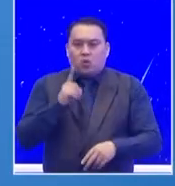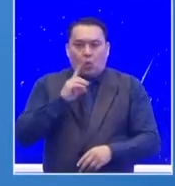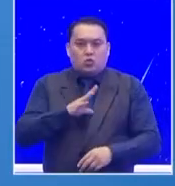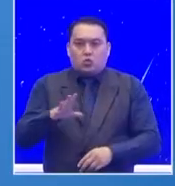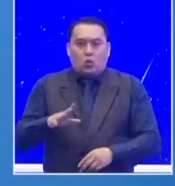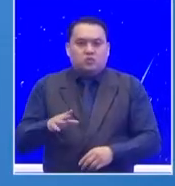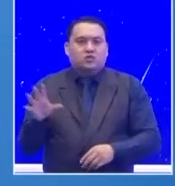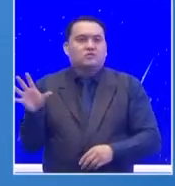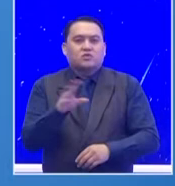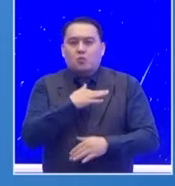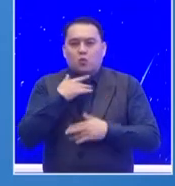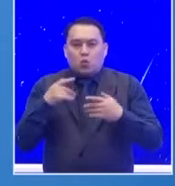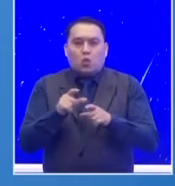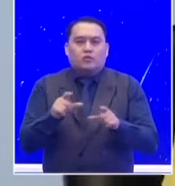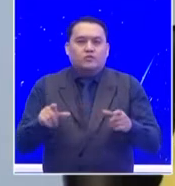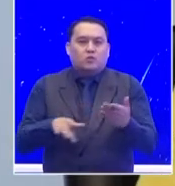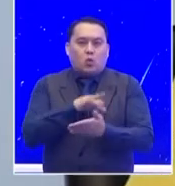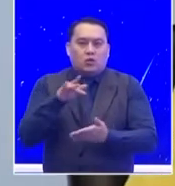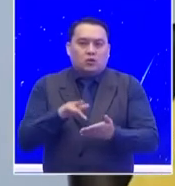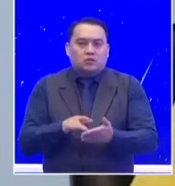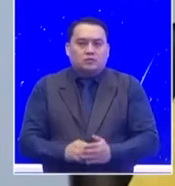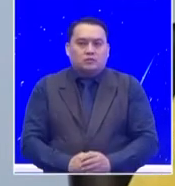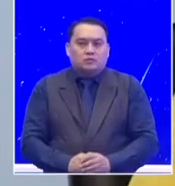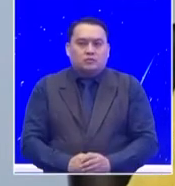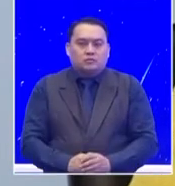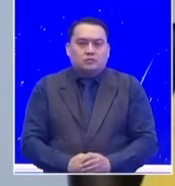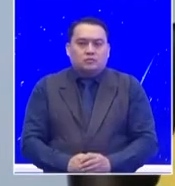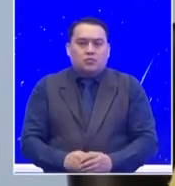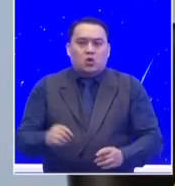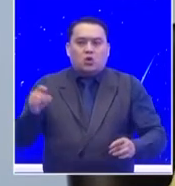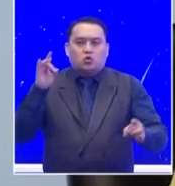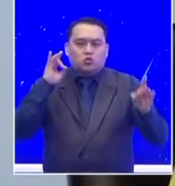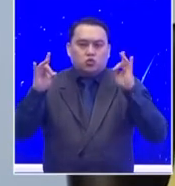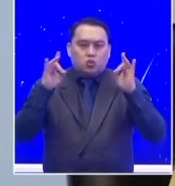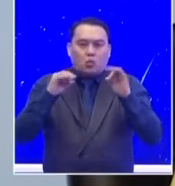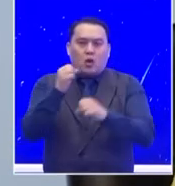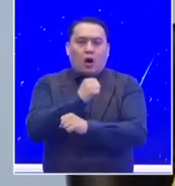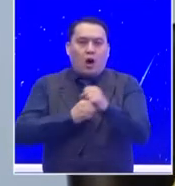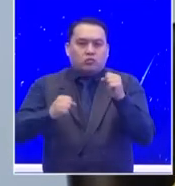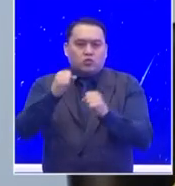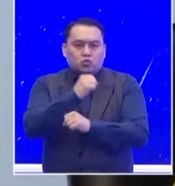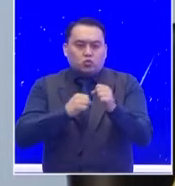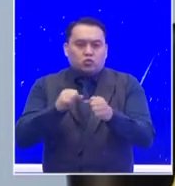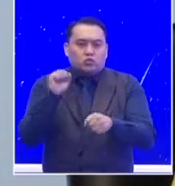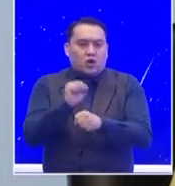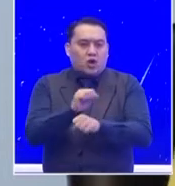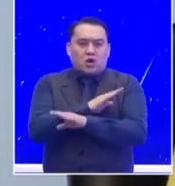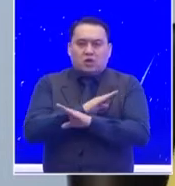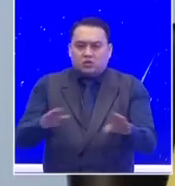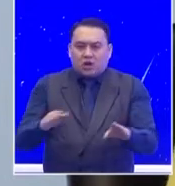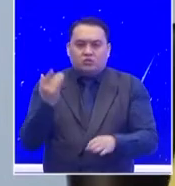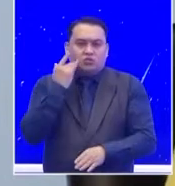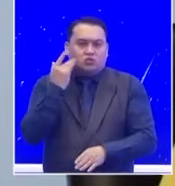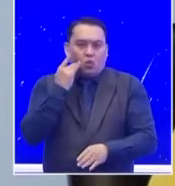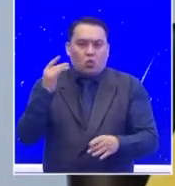и дискомфорт многим жителям городка. Шумное оборудование отключается. Приезжают лаборанты из специализированных лабораторий. То же